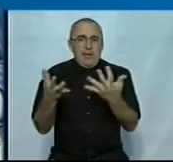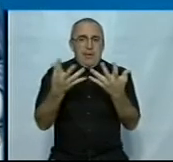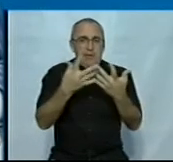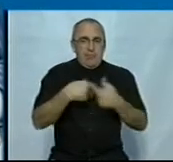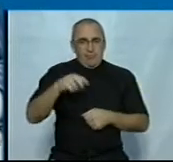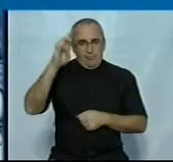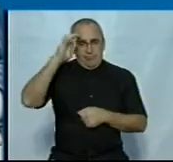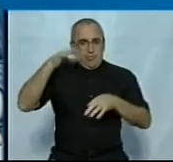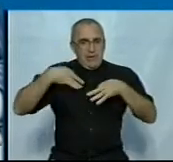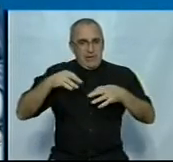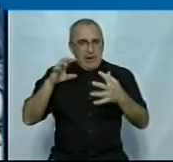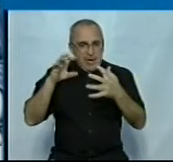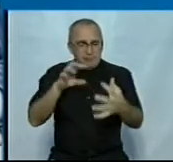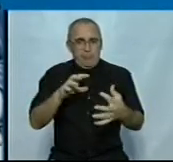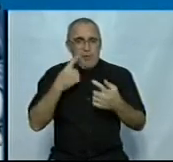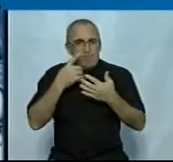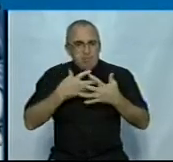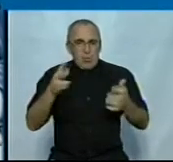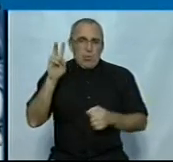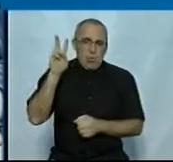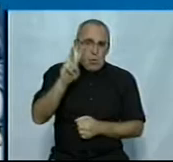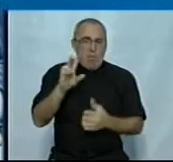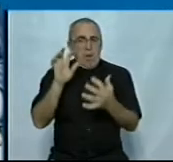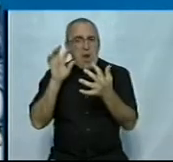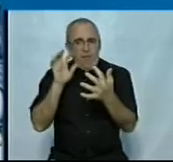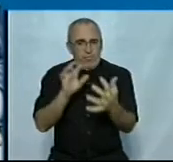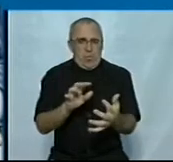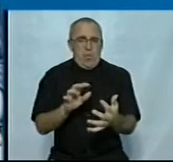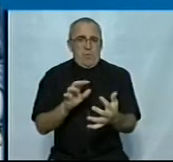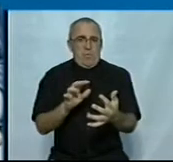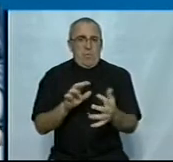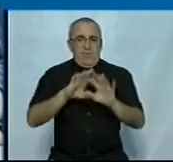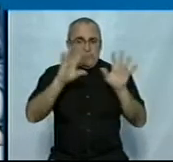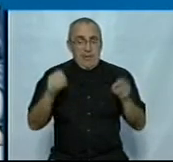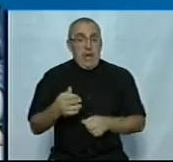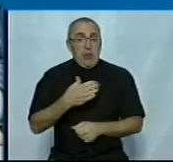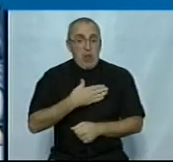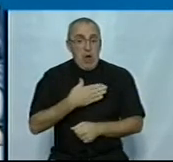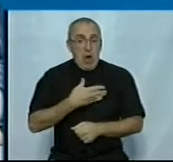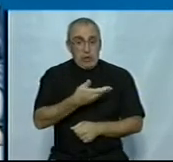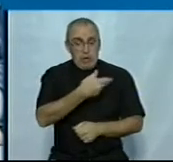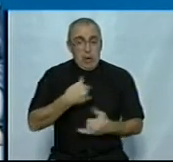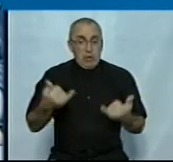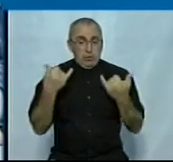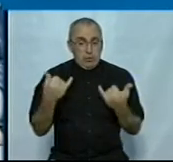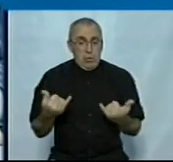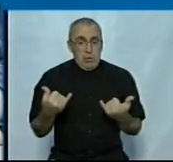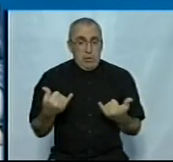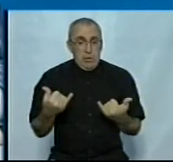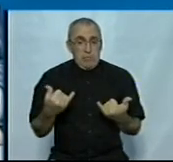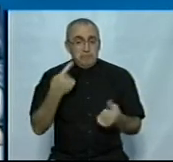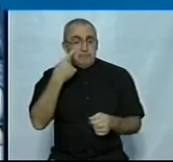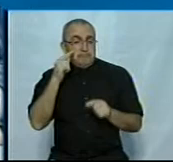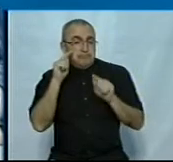комунального транспорту, збільшуючи кількість тролейбусів, автобусів. Взагалі-то сьогодні наш